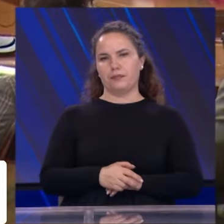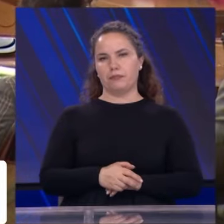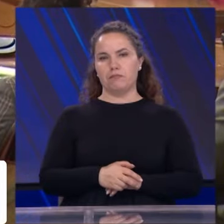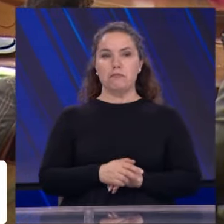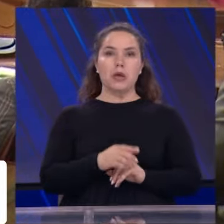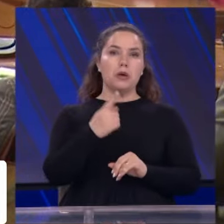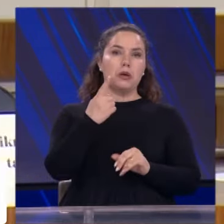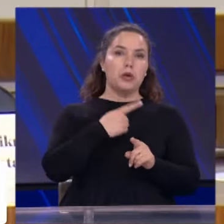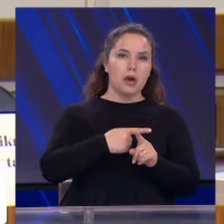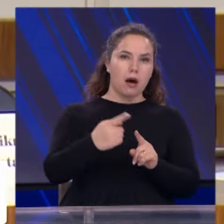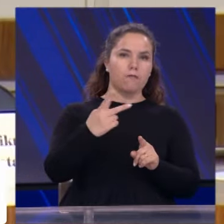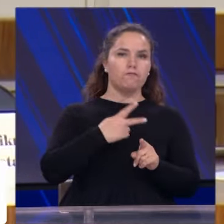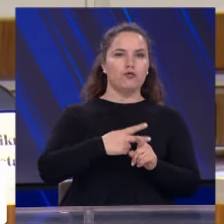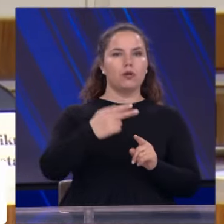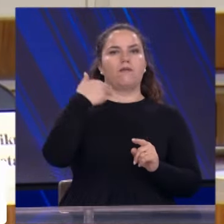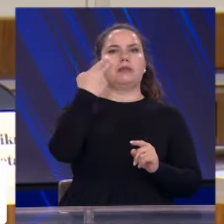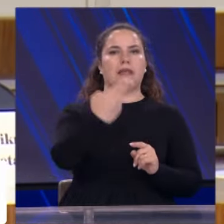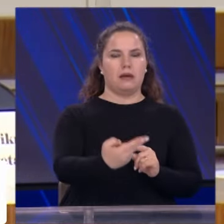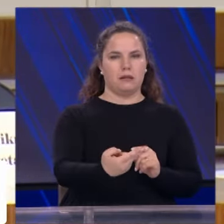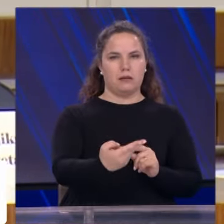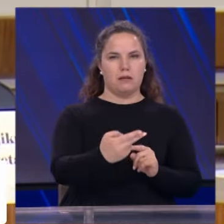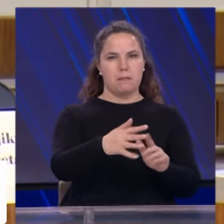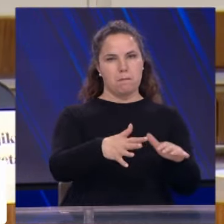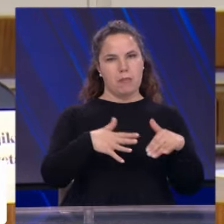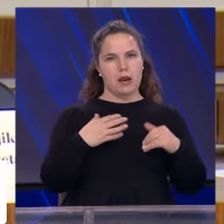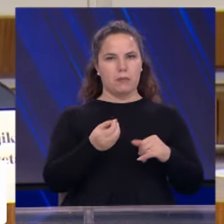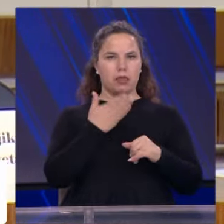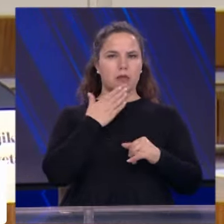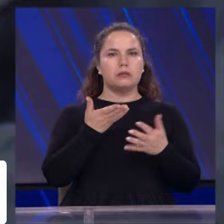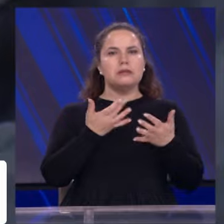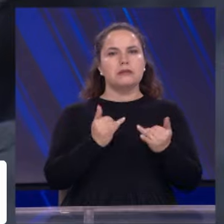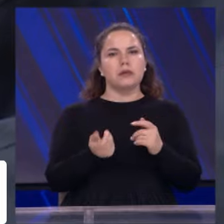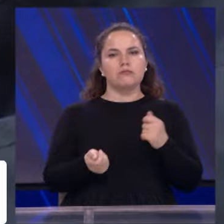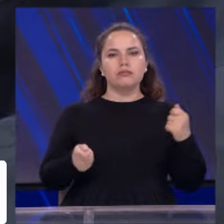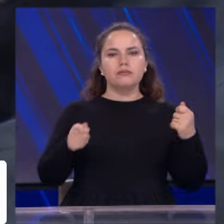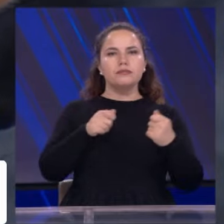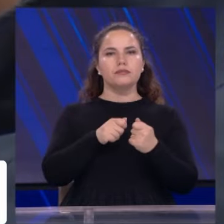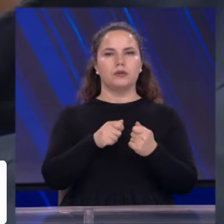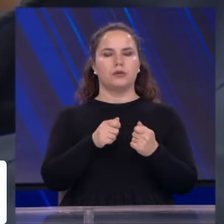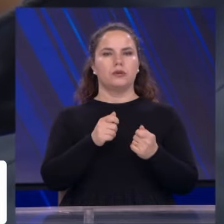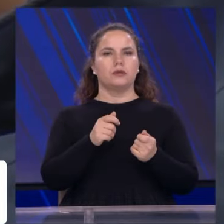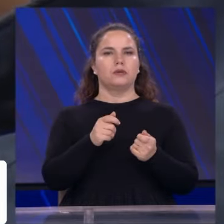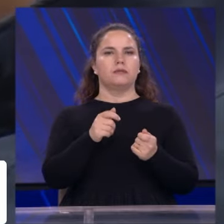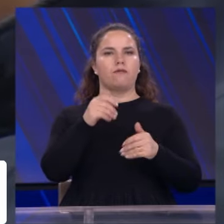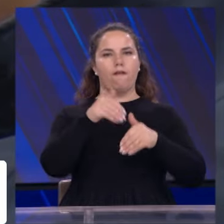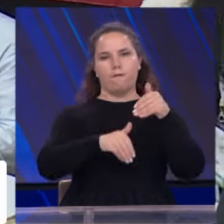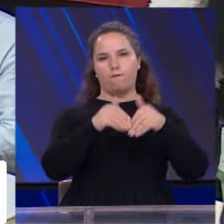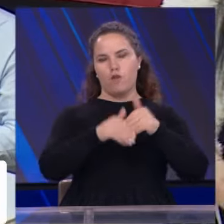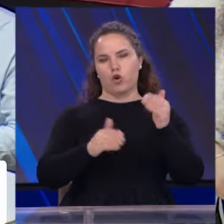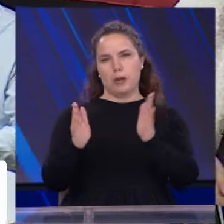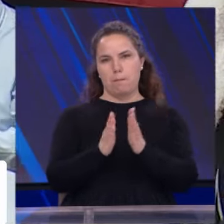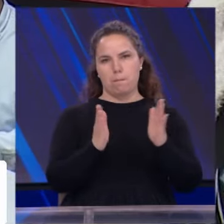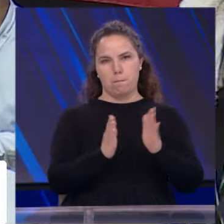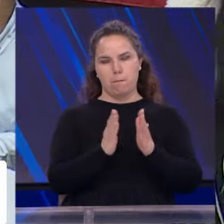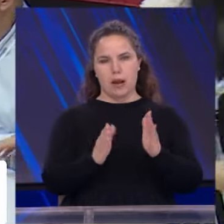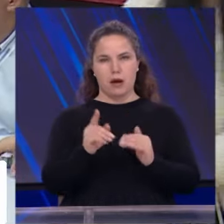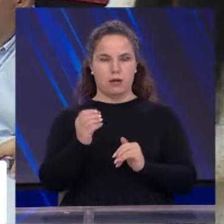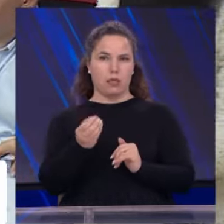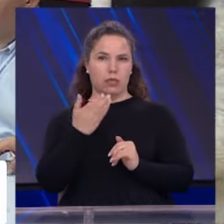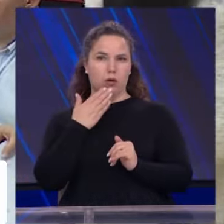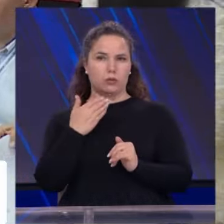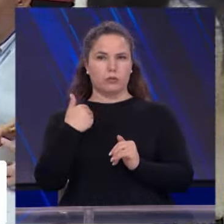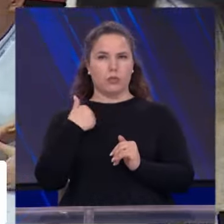Damian Gjiknuri dhe Enkelejda Alibejaj të dalin me një vendim mbi fatin e votës së diasporës, Ilerian Celibashi ka paralajmëruar dështimin e dytë, mundësimi i